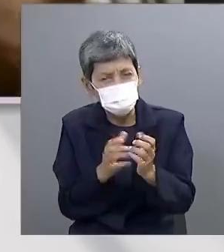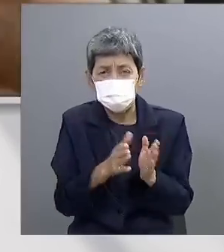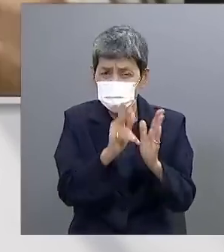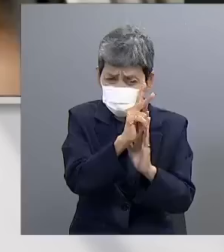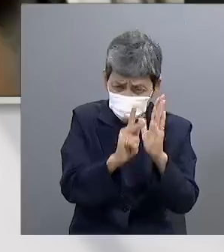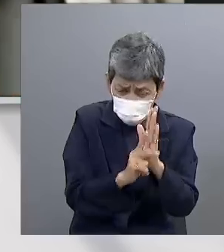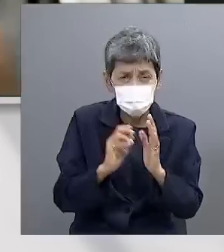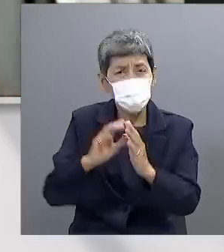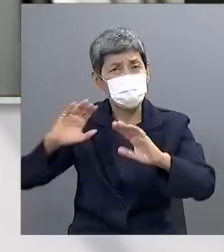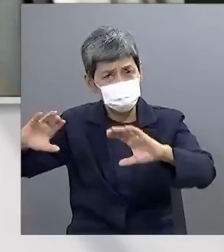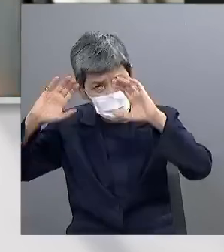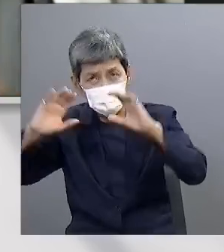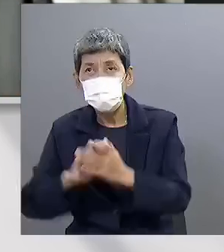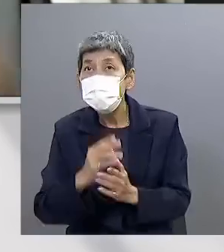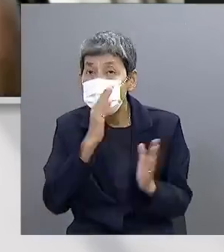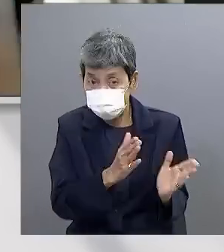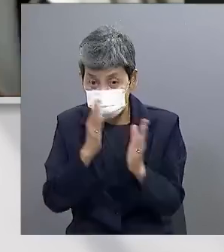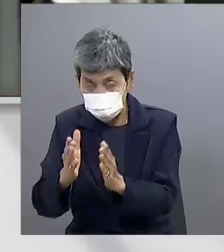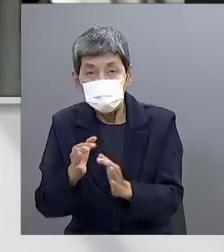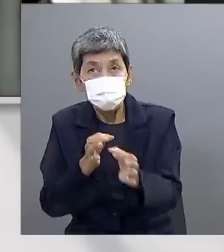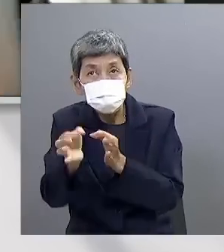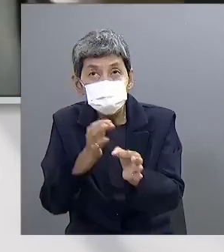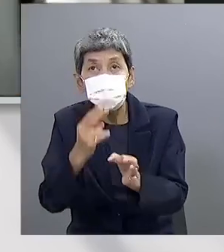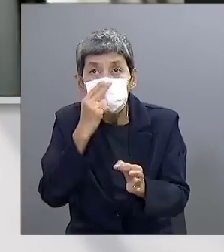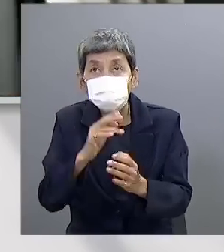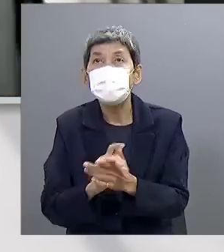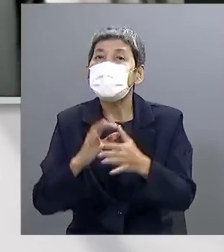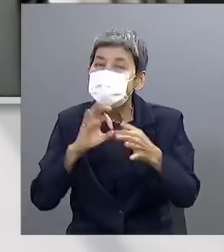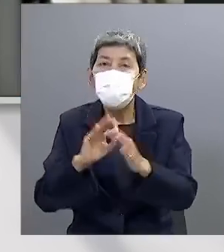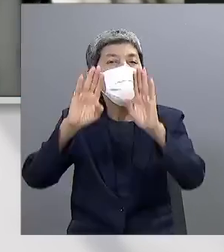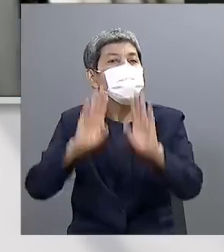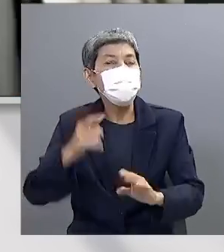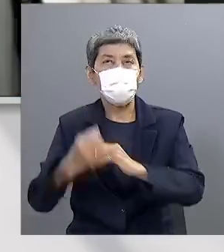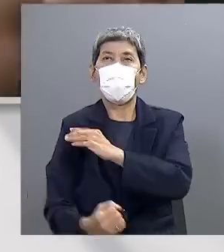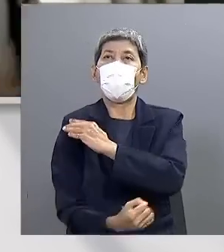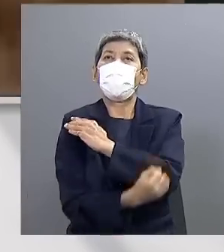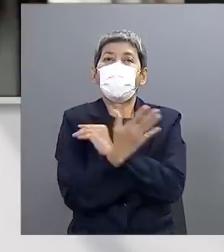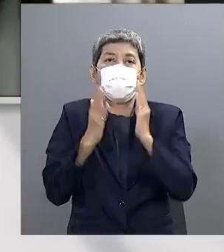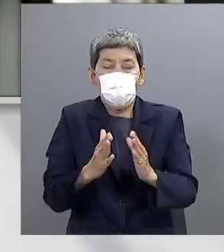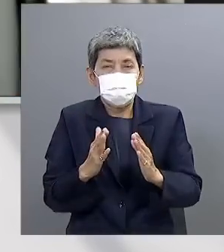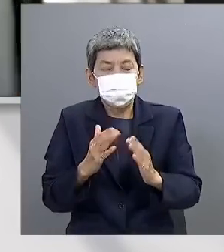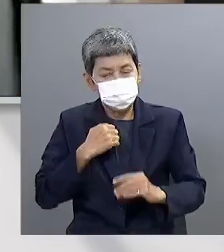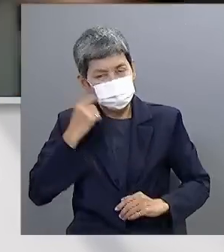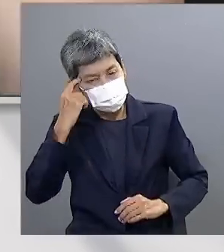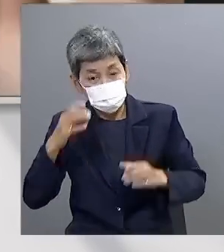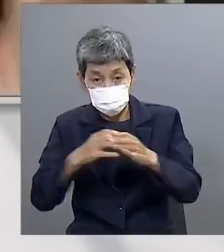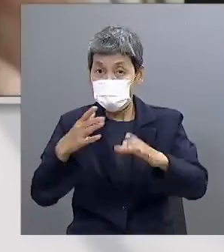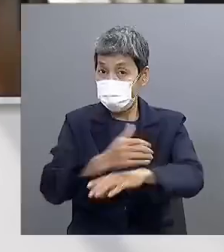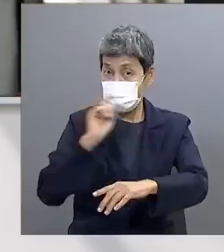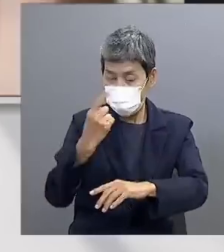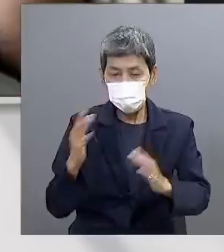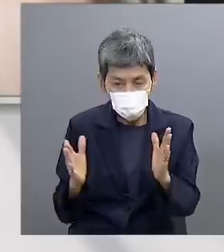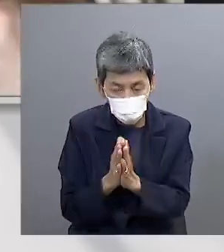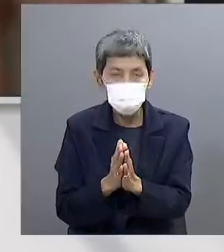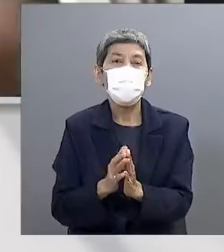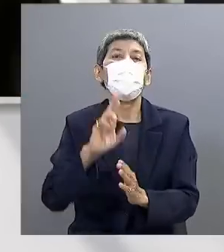ารแต่อีกมุมหนึ่งชี้ว่านี่แหละค่ะเป็นมิติใหม่เปิดโอกาสให้คนรุ่นใหม่พรรคการเมืองใหม่เข้าสภารัฐบา